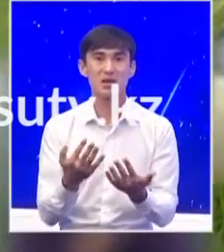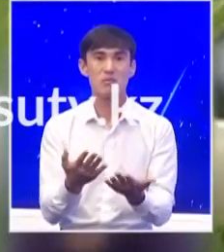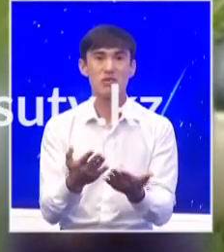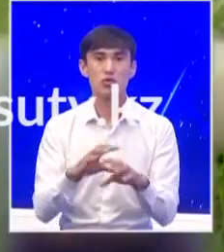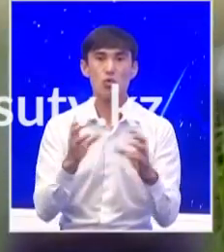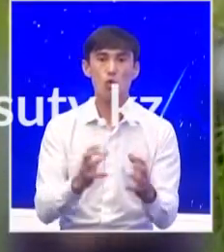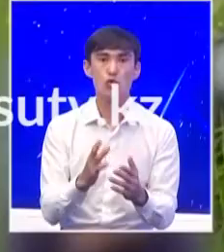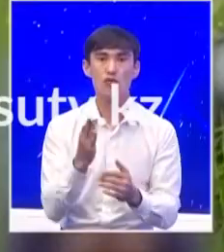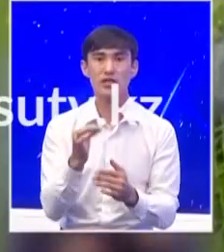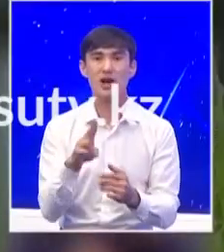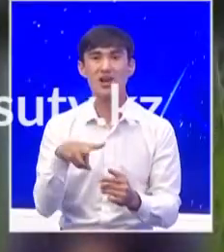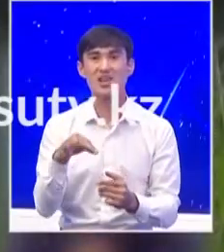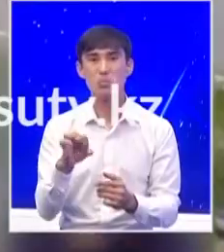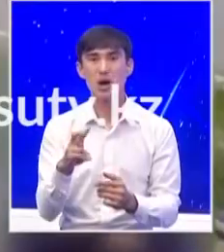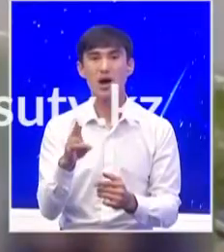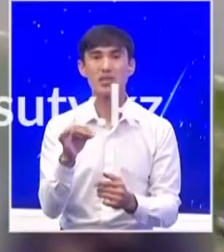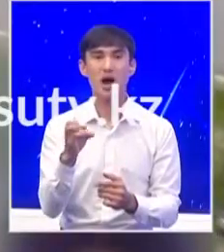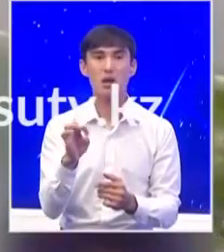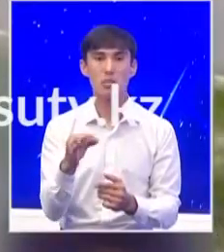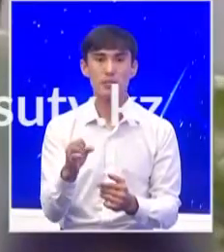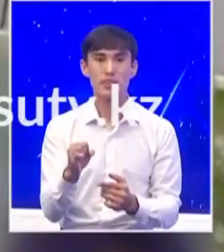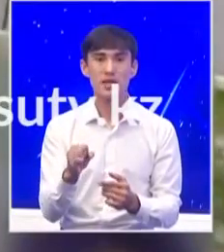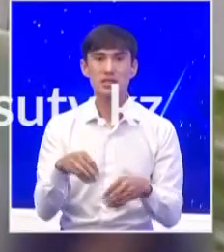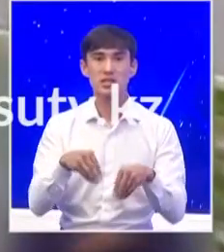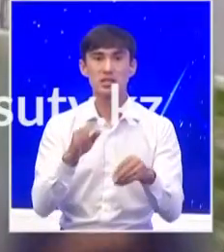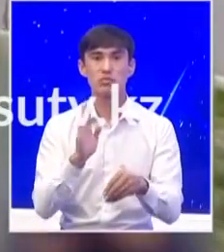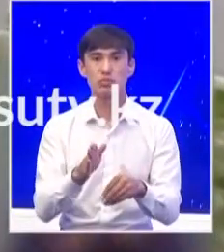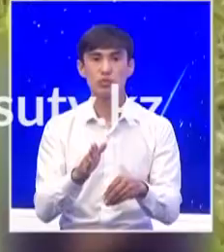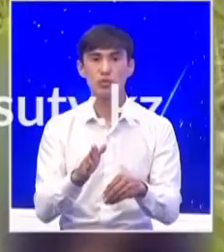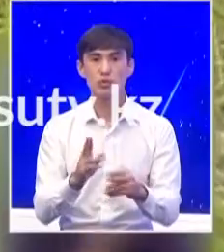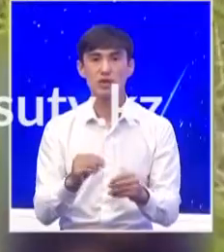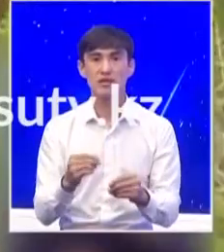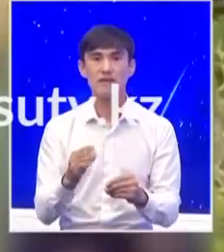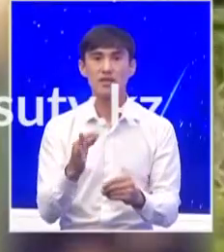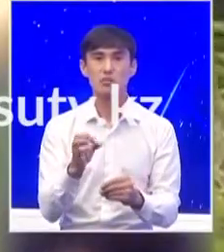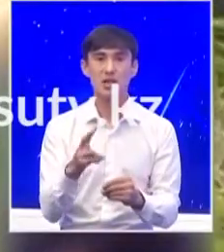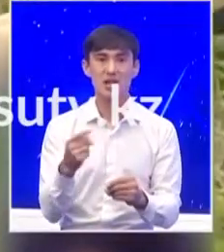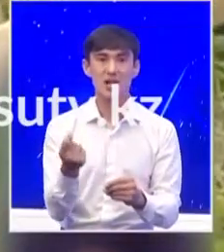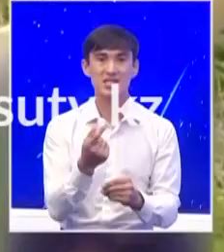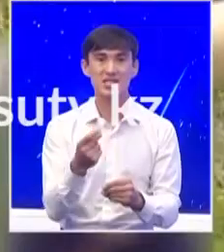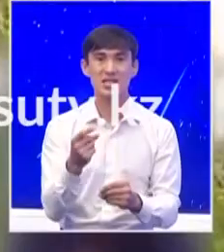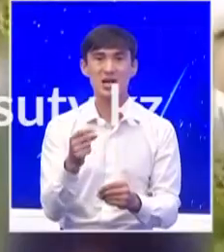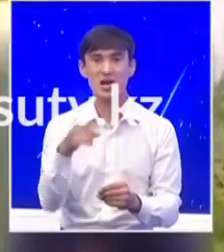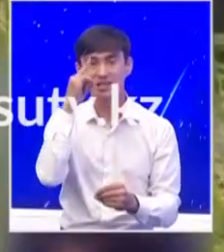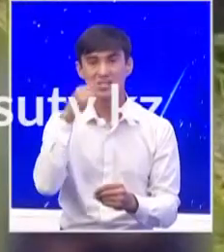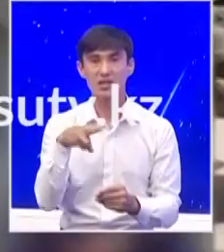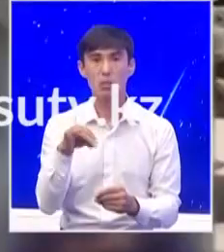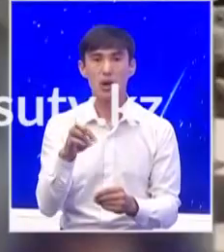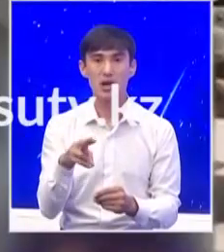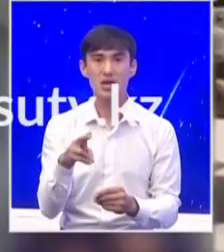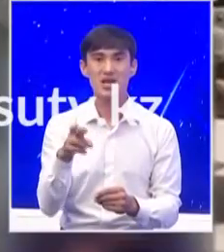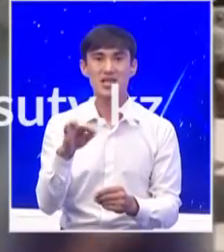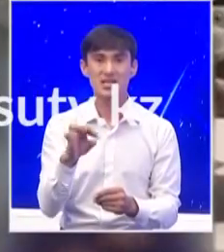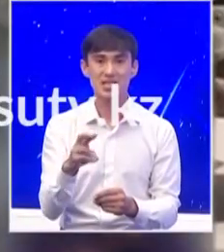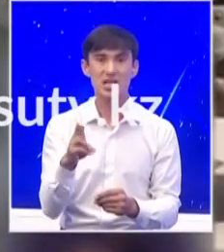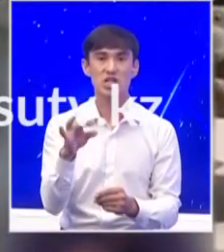к уходу видов, как липа и кота. Альпа. Сажать будут в основном вяз мелколистные, казахстанские тополя, ясень, каштаны